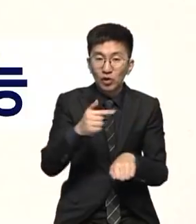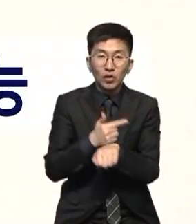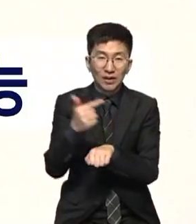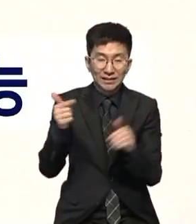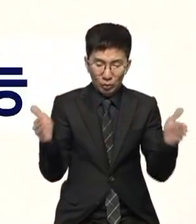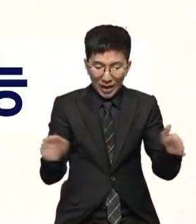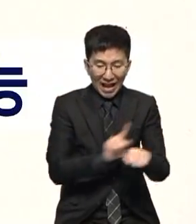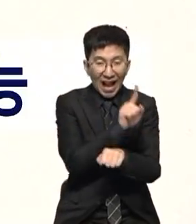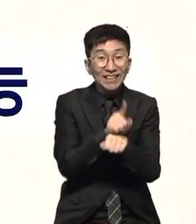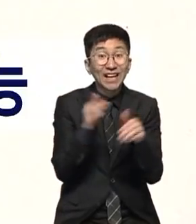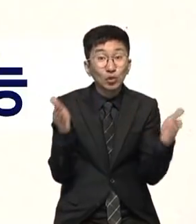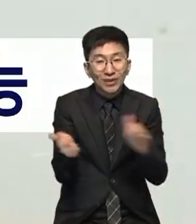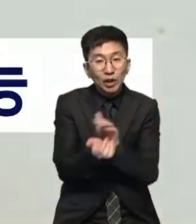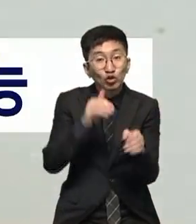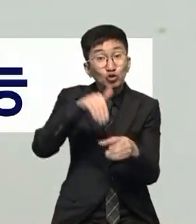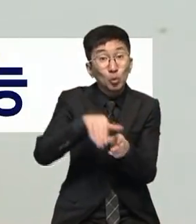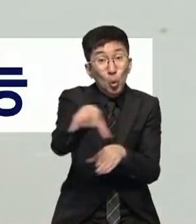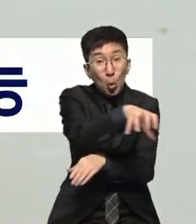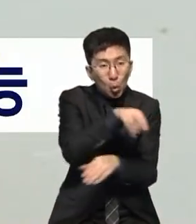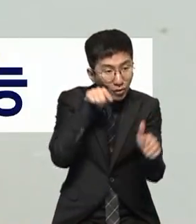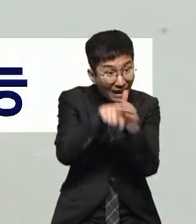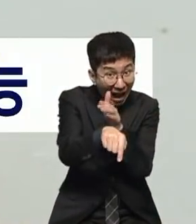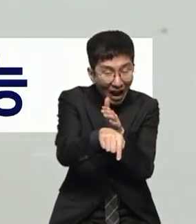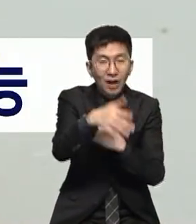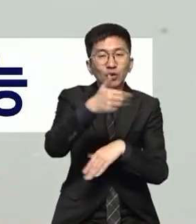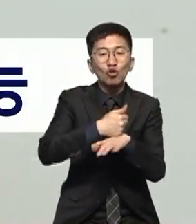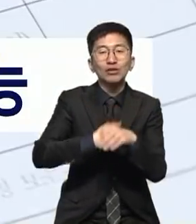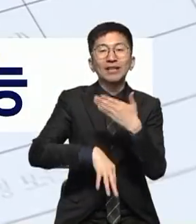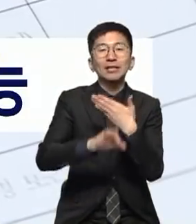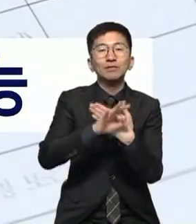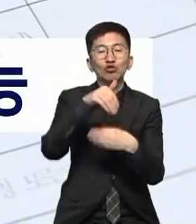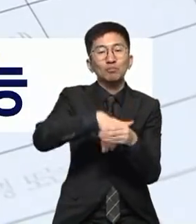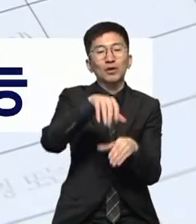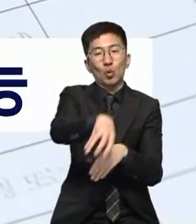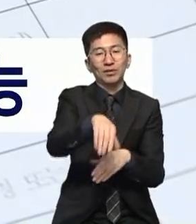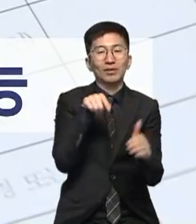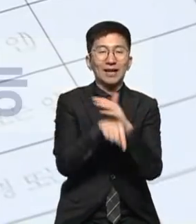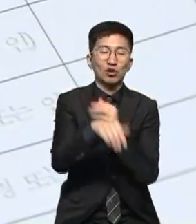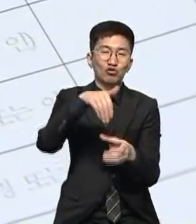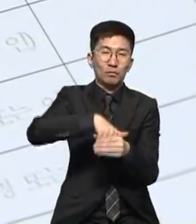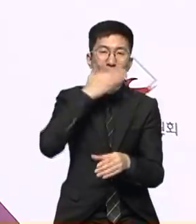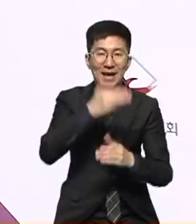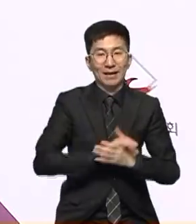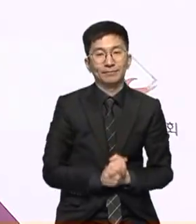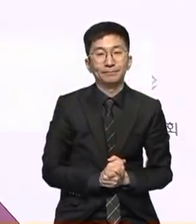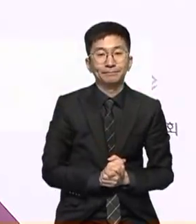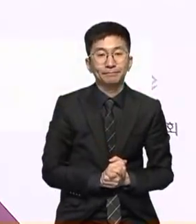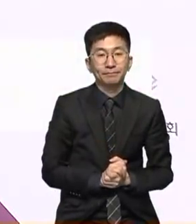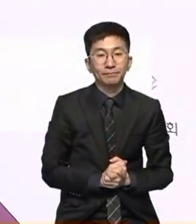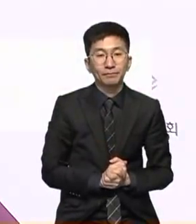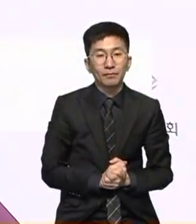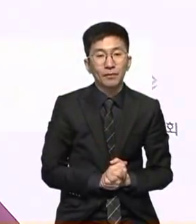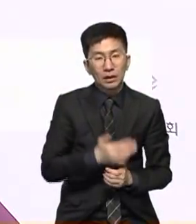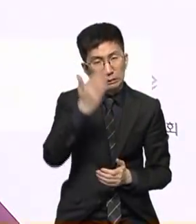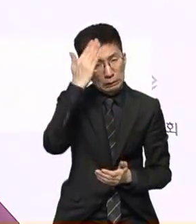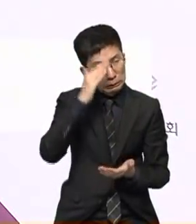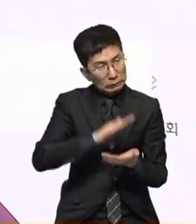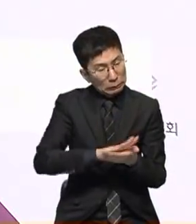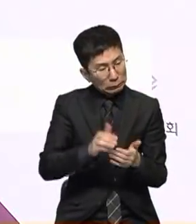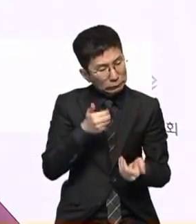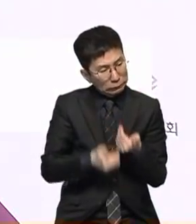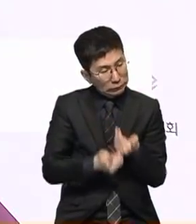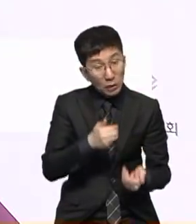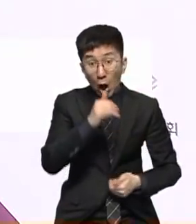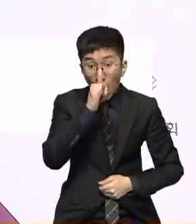전까지 사전투표소 어느 곳이나 도착하면 임시기표소에서 투표할 수 있습니다. 발열이 있다든지 이런 의심 증상이 있으신